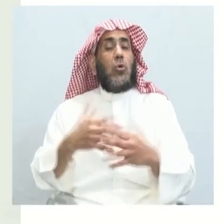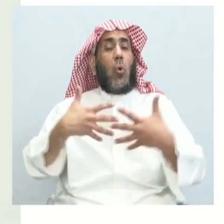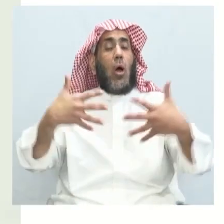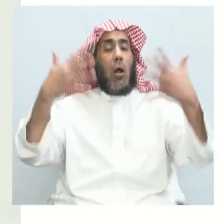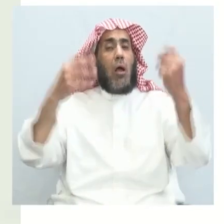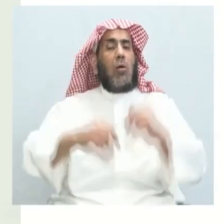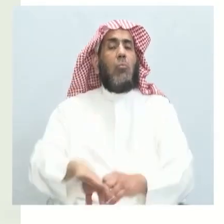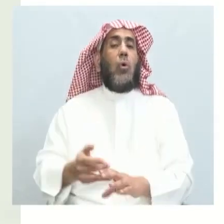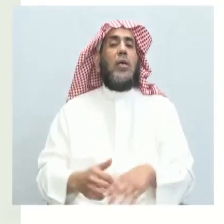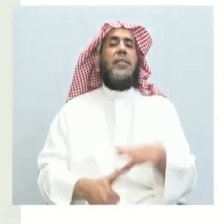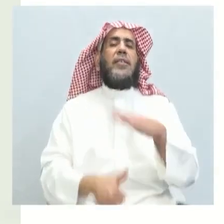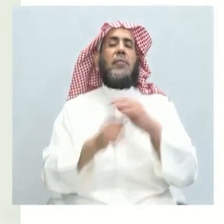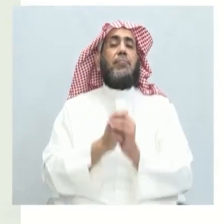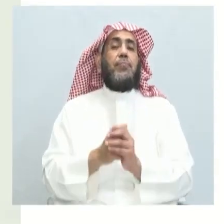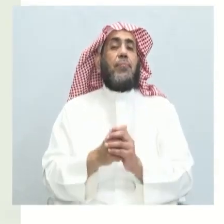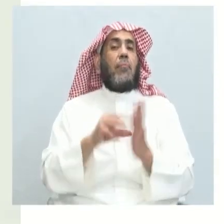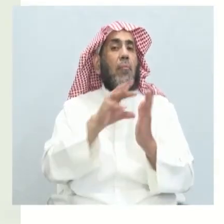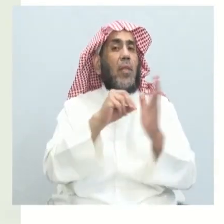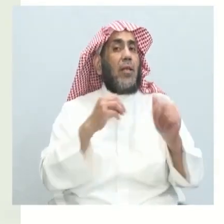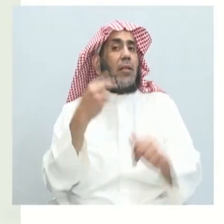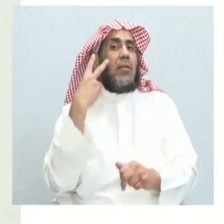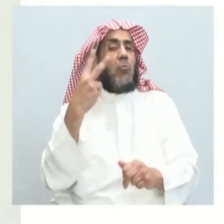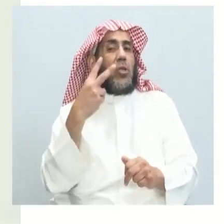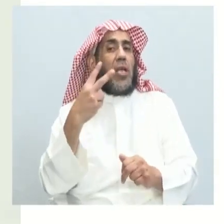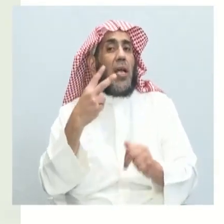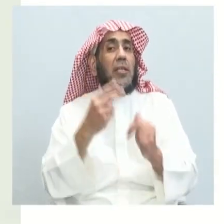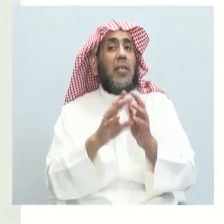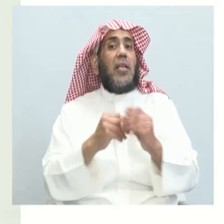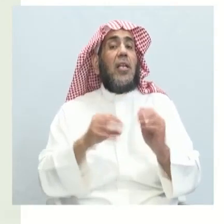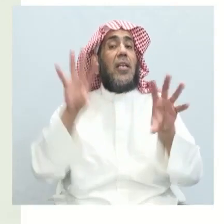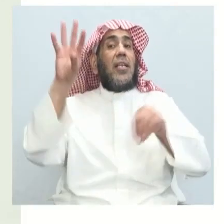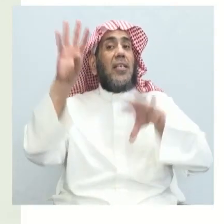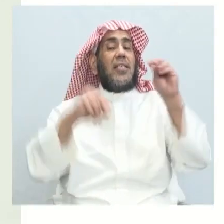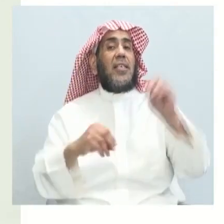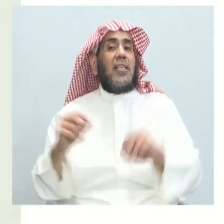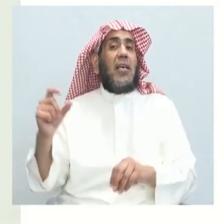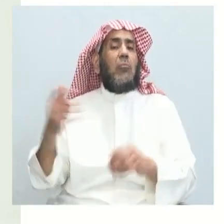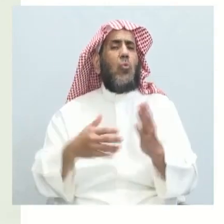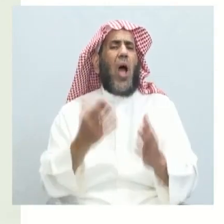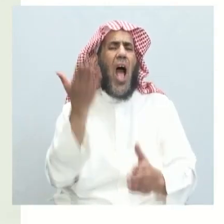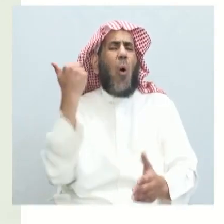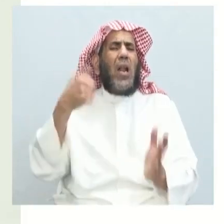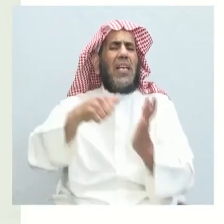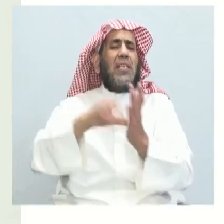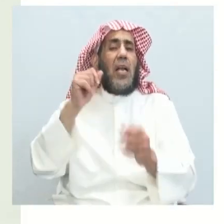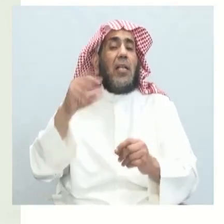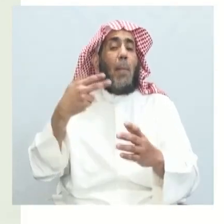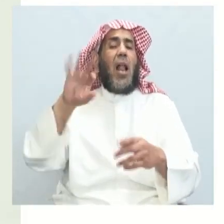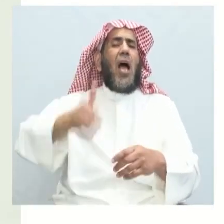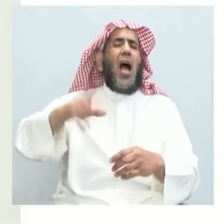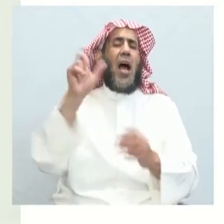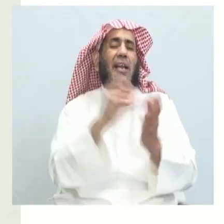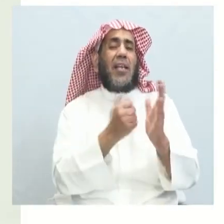وساداتهم لاحظ هنا نموذجان للقصه الجاهليه في كتابك او في كتاب موجود عندك عندنا نموذج من كتاب الاغاني